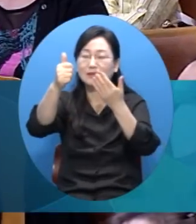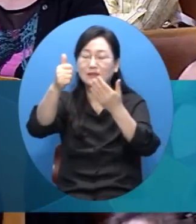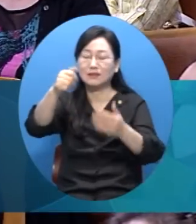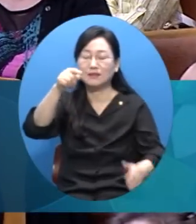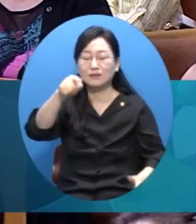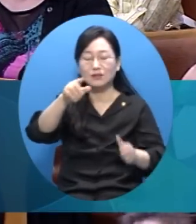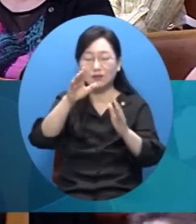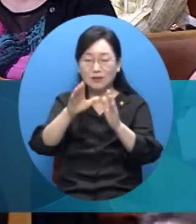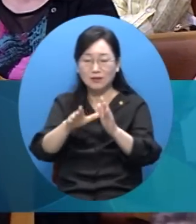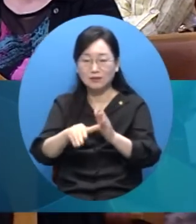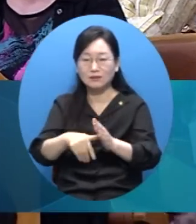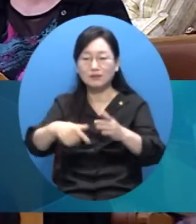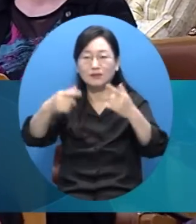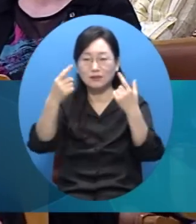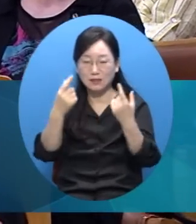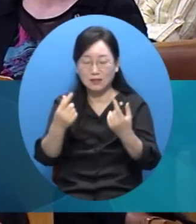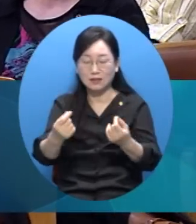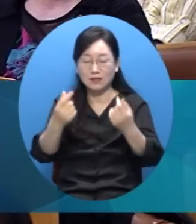주께서